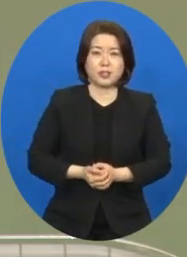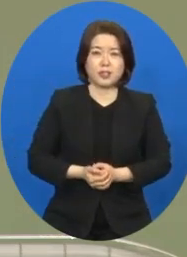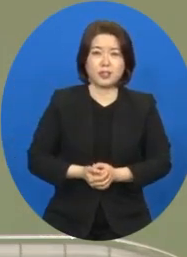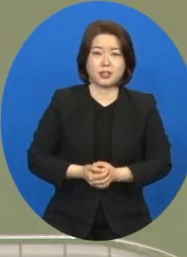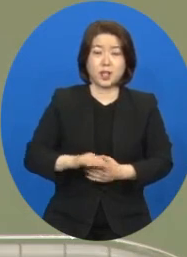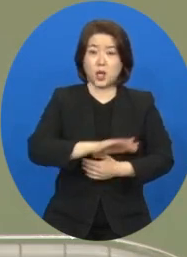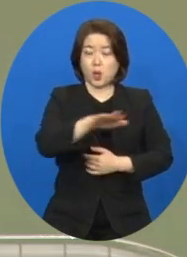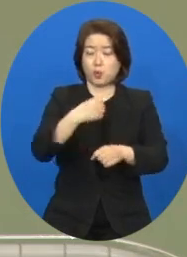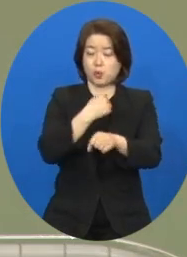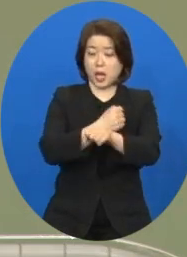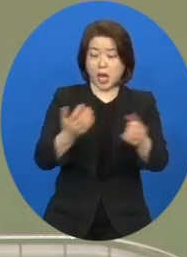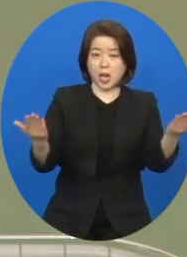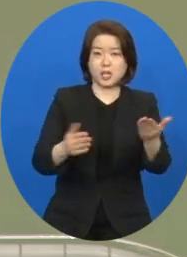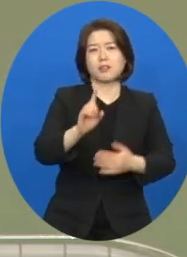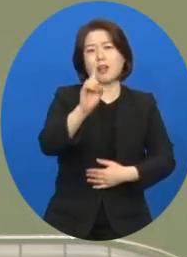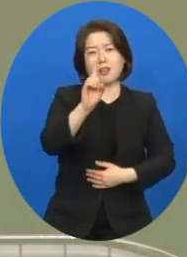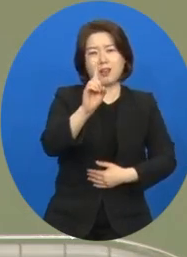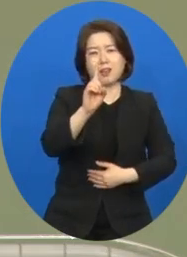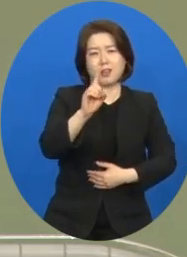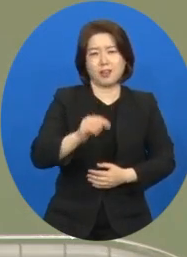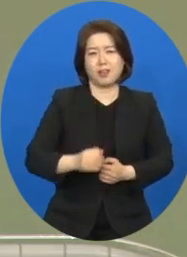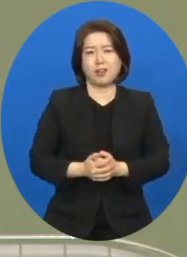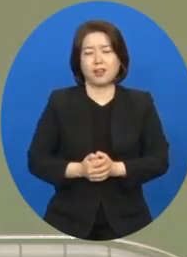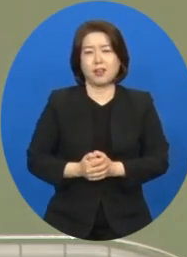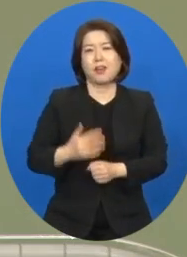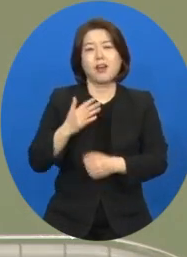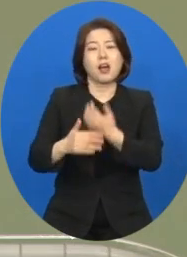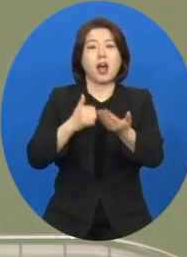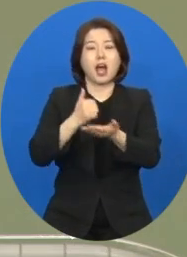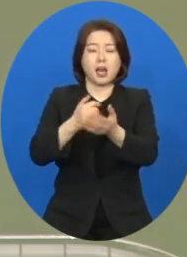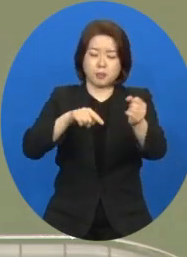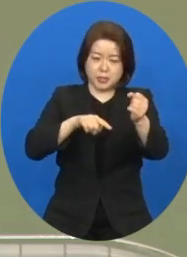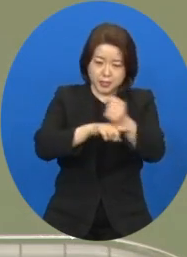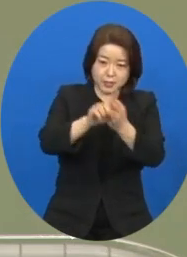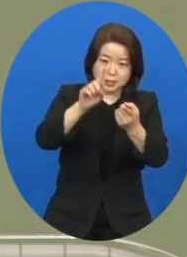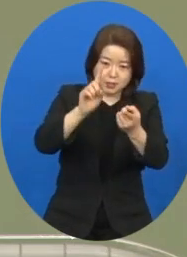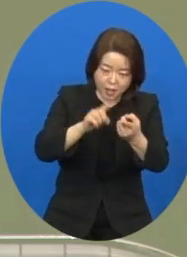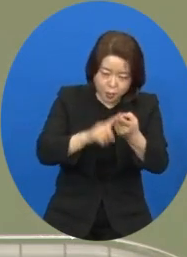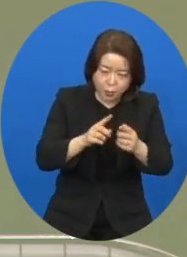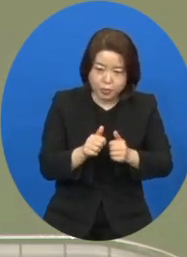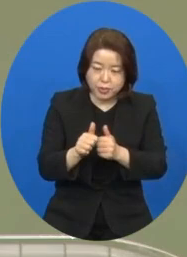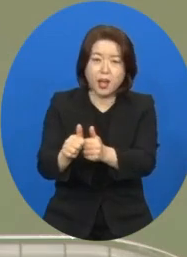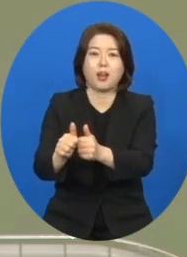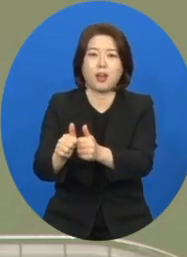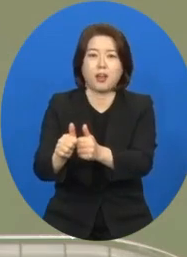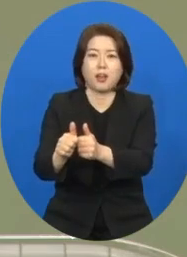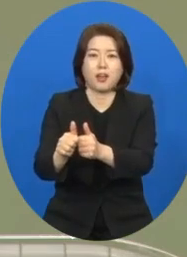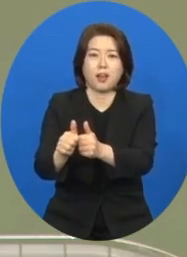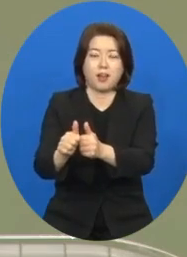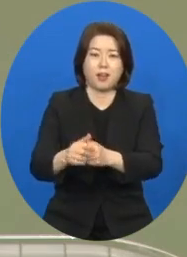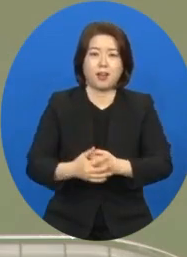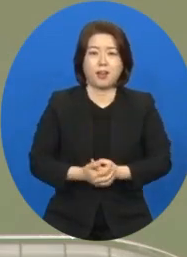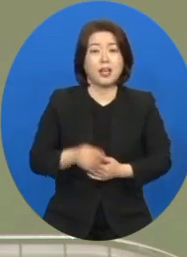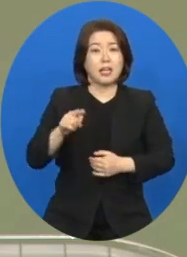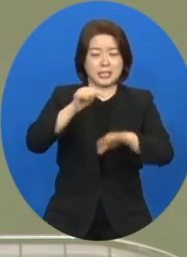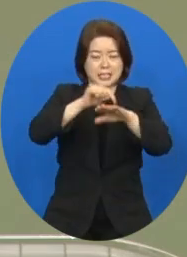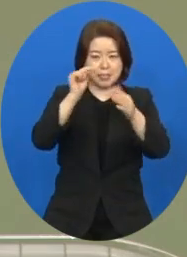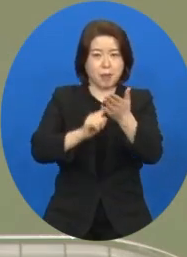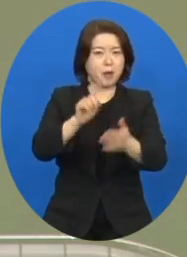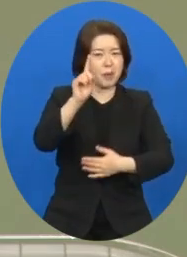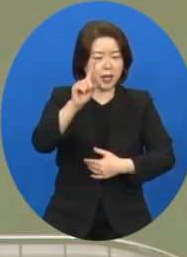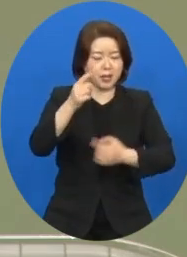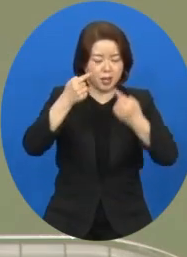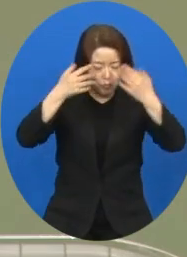우리가 할 일은 하나밖에 없어요. 하나님의 뜻대로 따라가야 한다. 이 마음